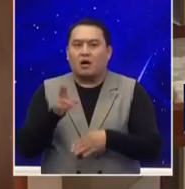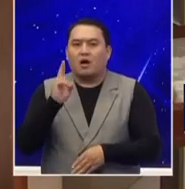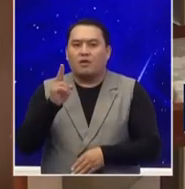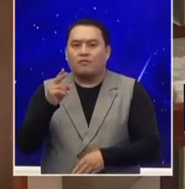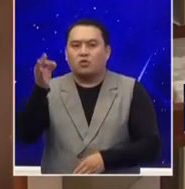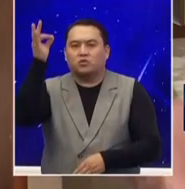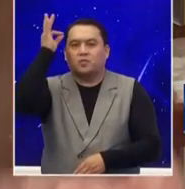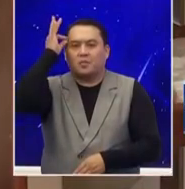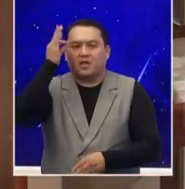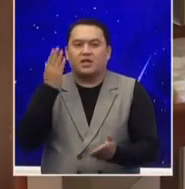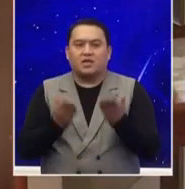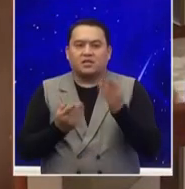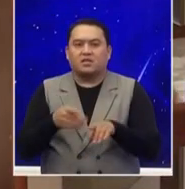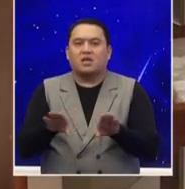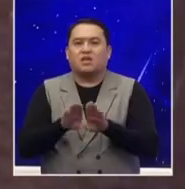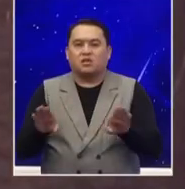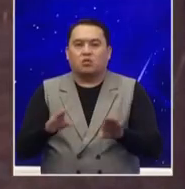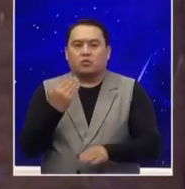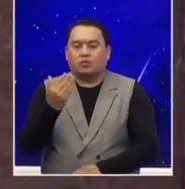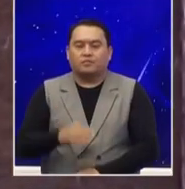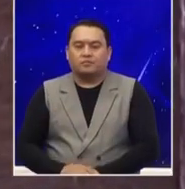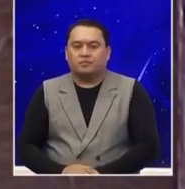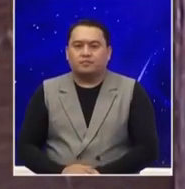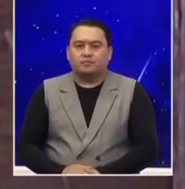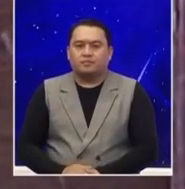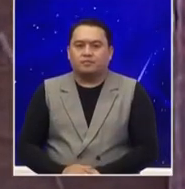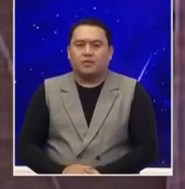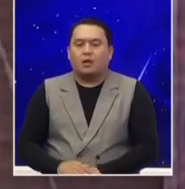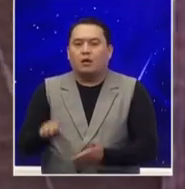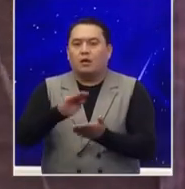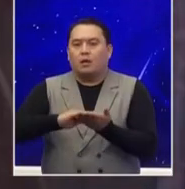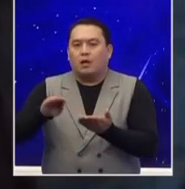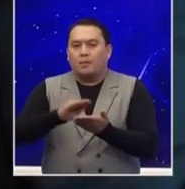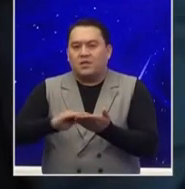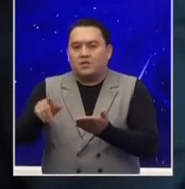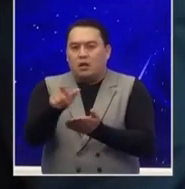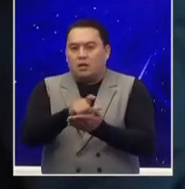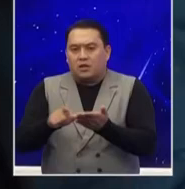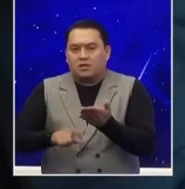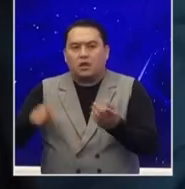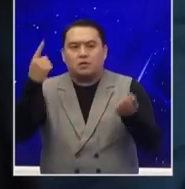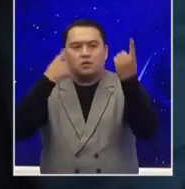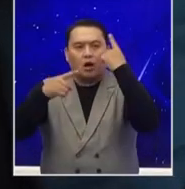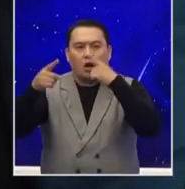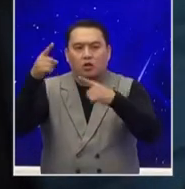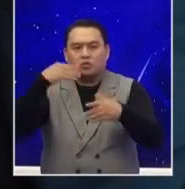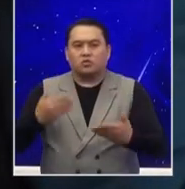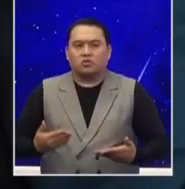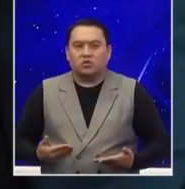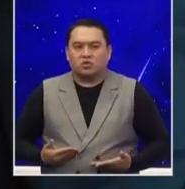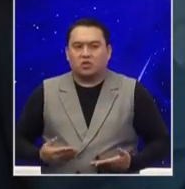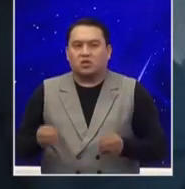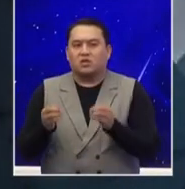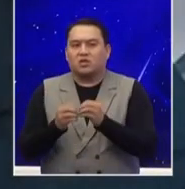вспоминать то есть у таких людей как он леонид гирш написал немало стихотворений и рассказов за свою творческую жизнь он издал